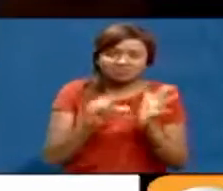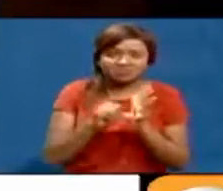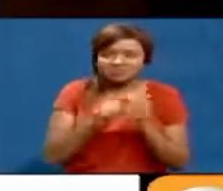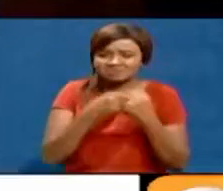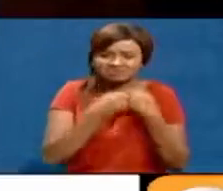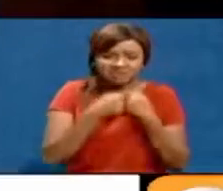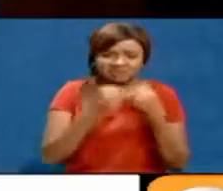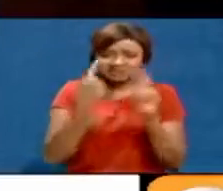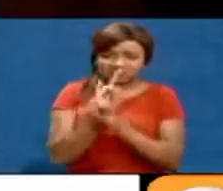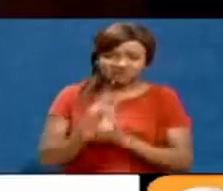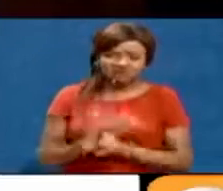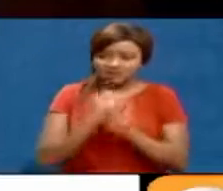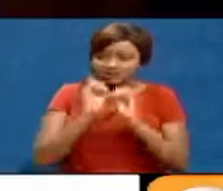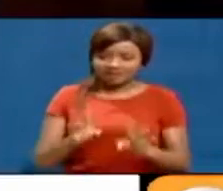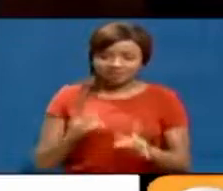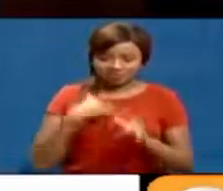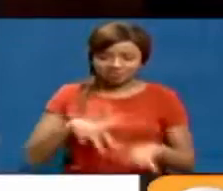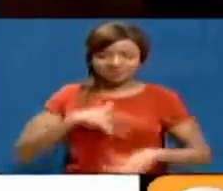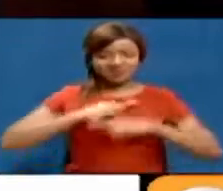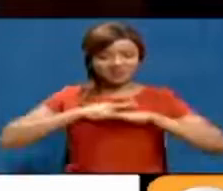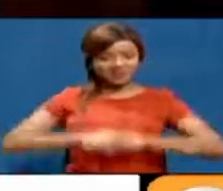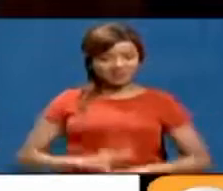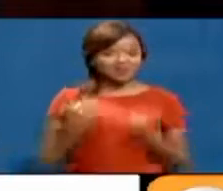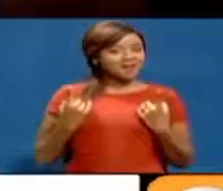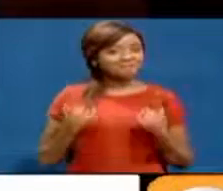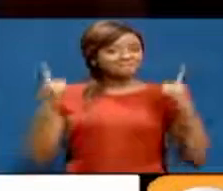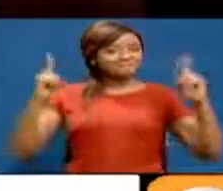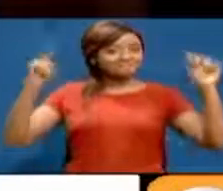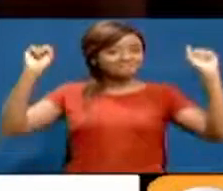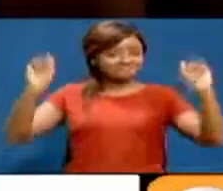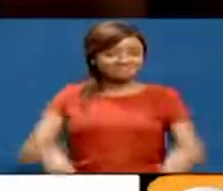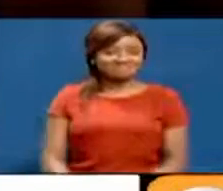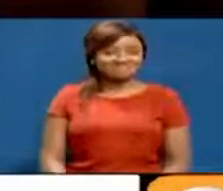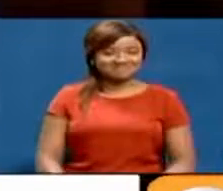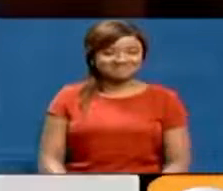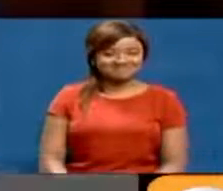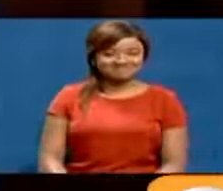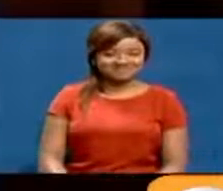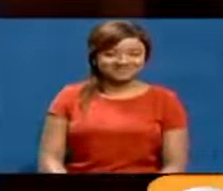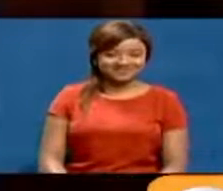kidogo. So inanifanya nasikia at least nimeachieve, and maybe I'm a mentor, I can say that.